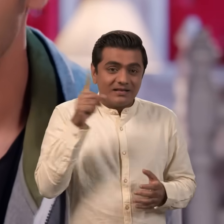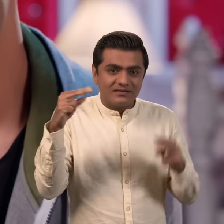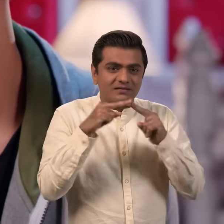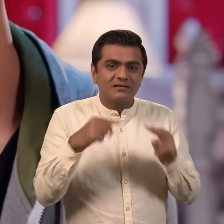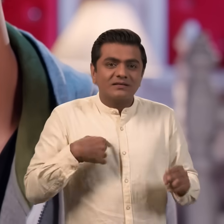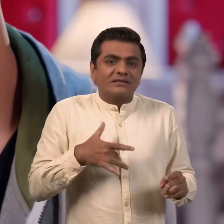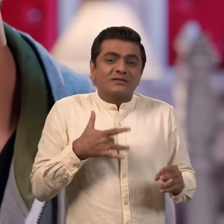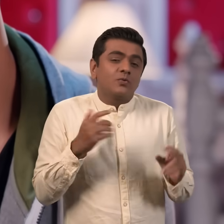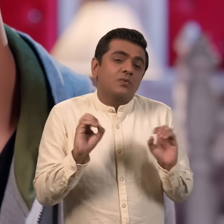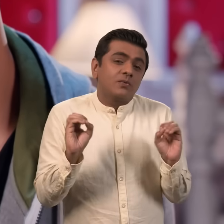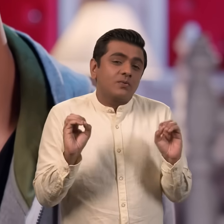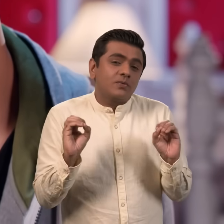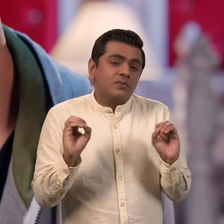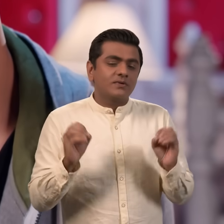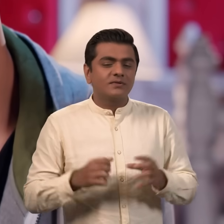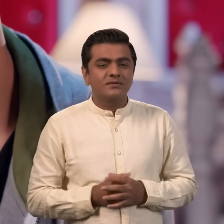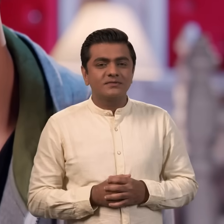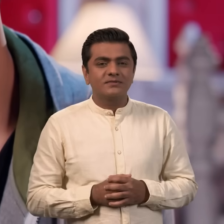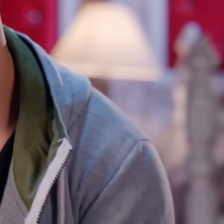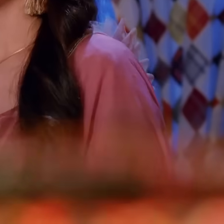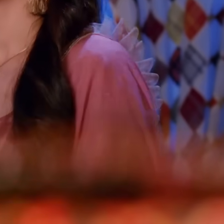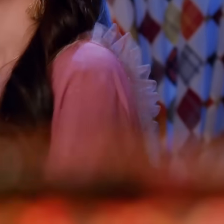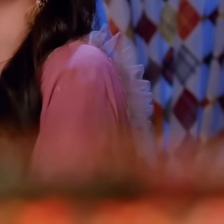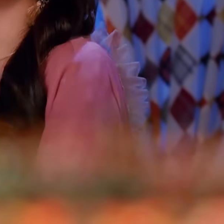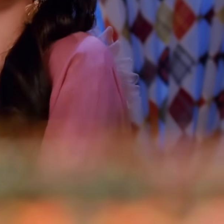मुझे उस लड़की से मिलने में कोई इंटरेस्ट नहीं है।